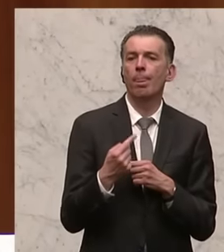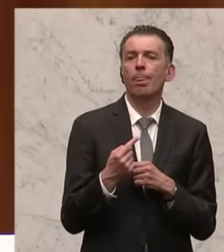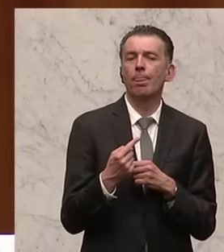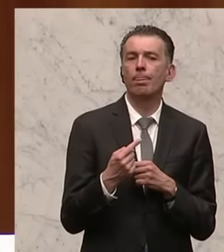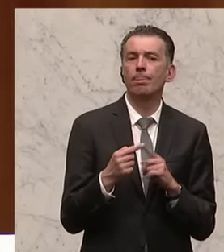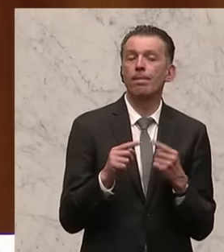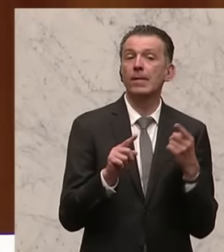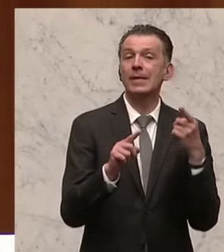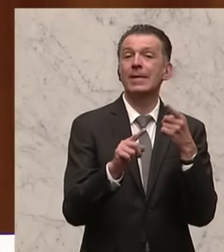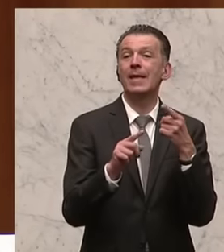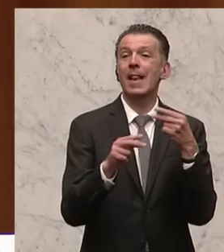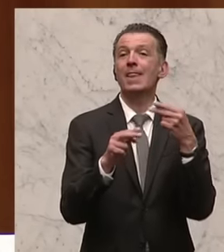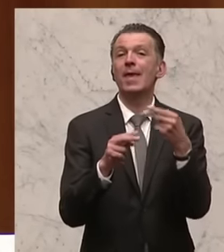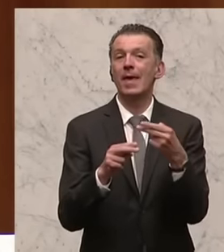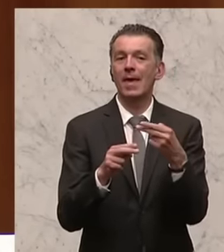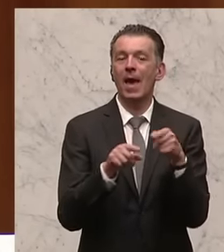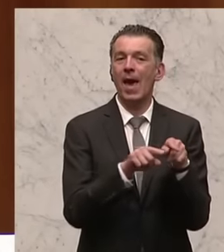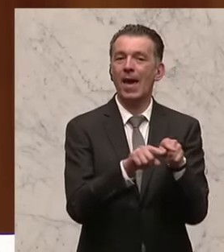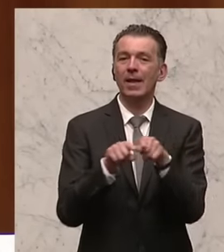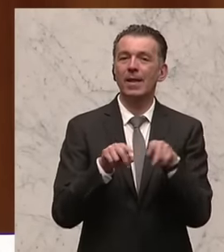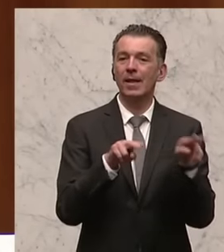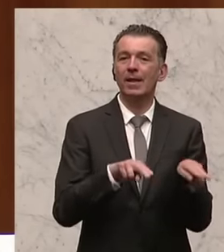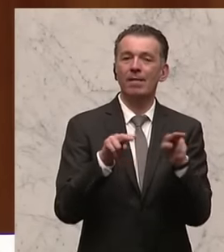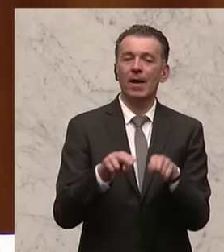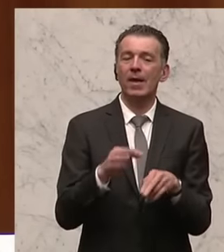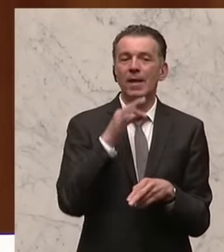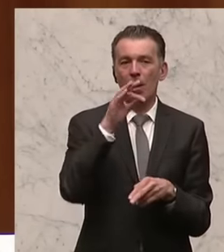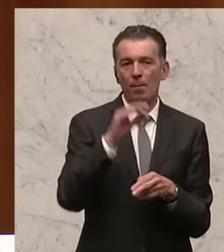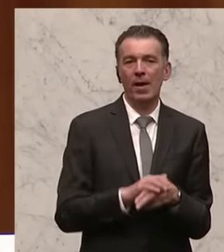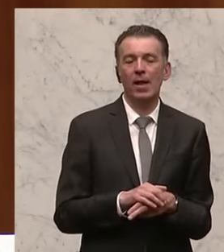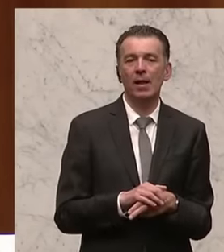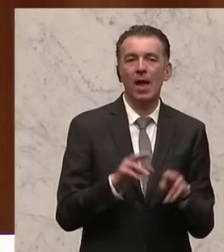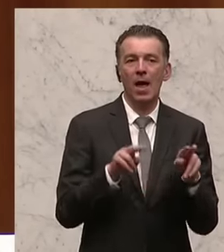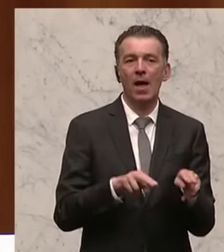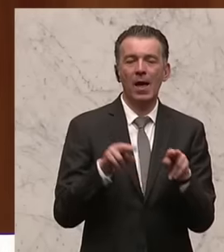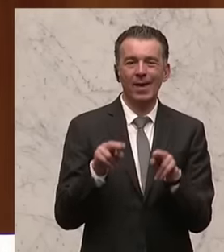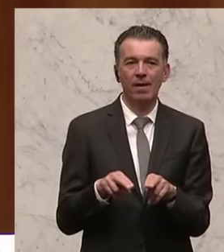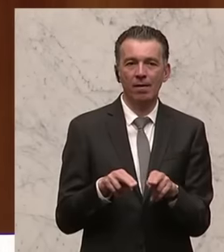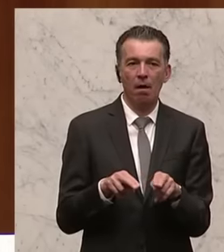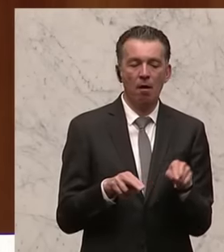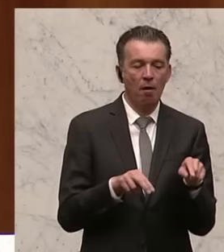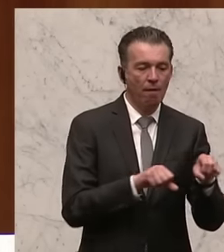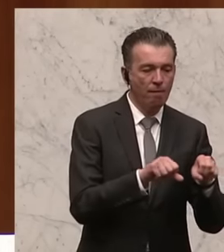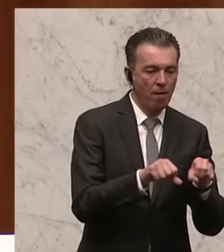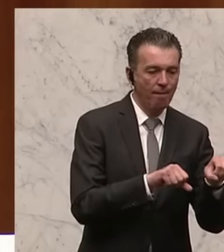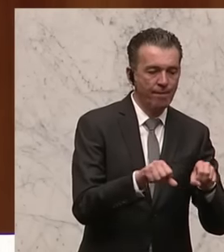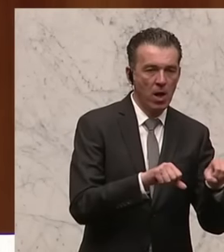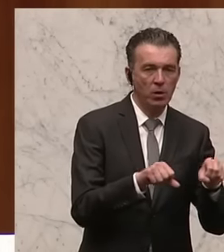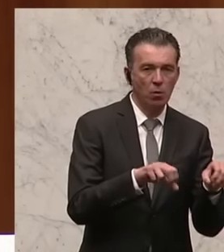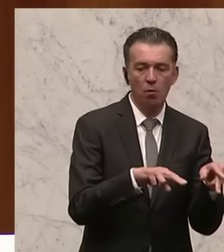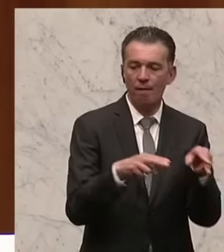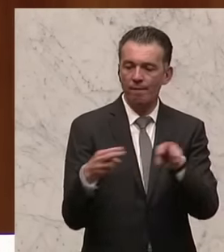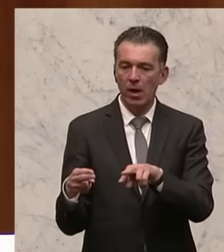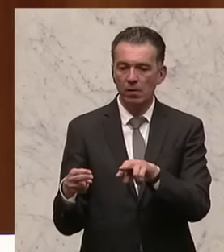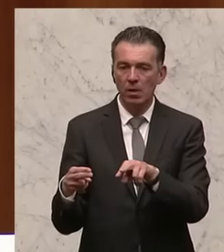unserem Ziel näher gekommen sind, ein einheitliches Richterbild zu schaffen. Der Wechsel von Richterinnen und Richtern, nämlich zwischen der